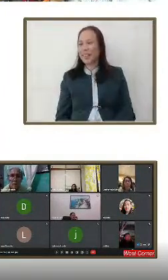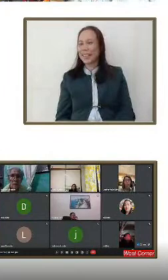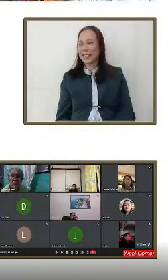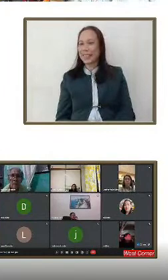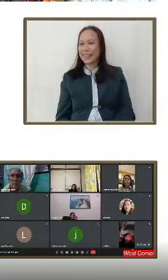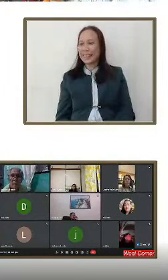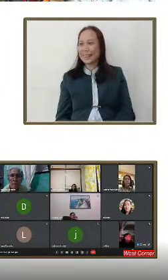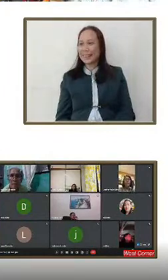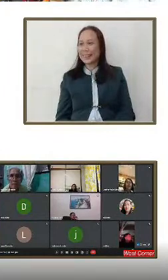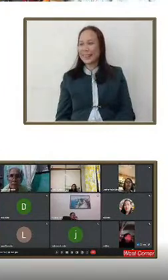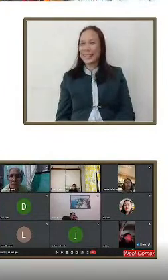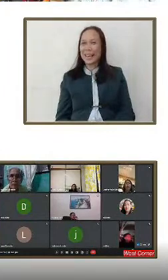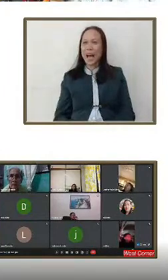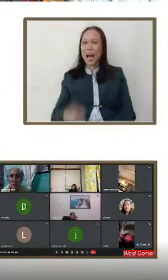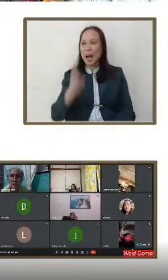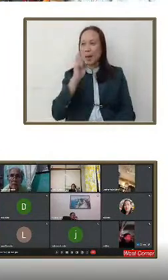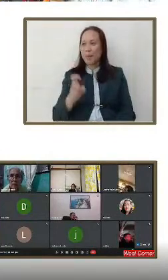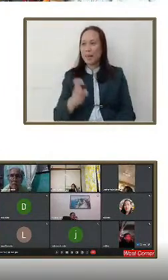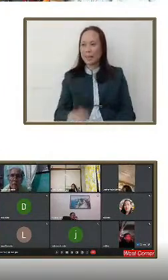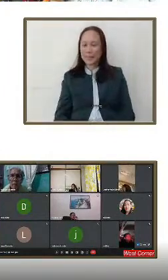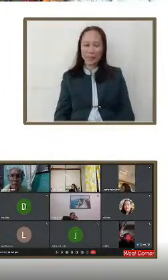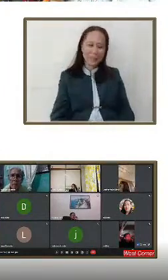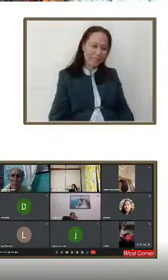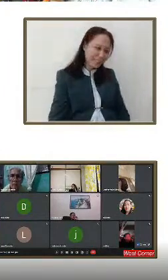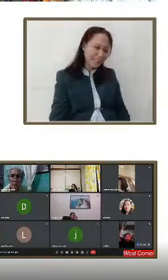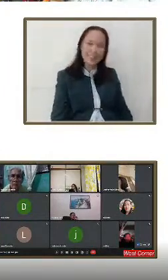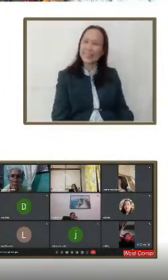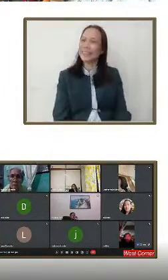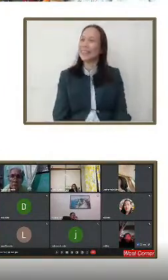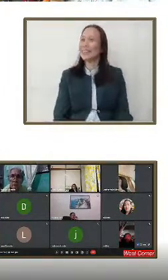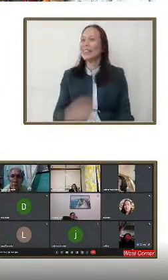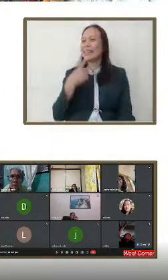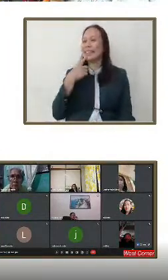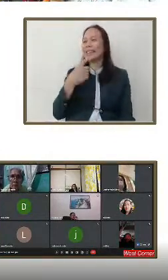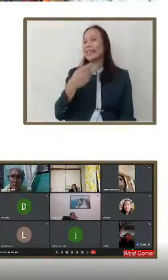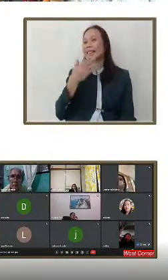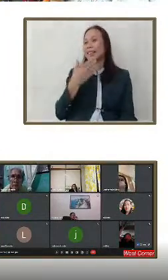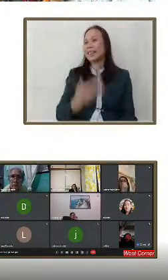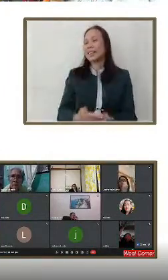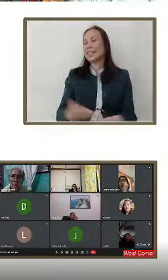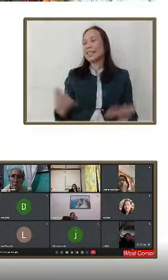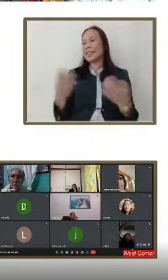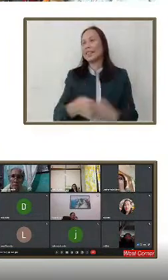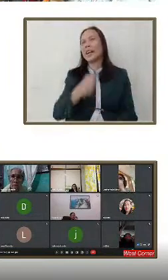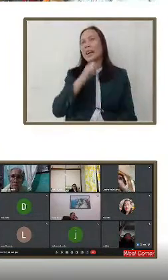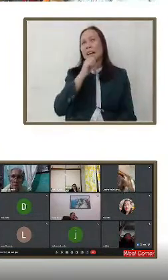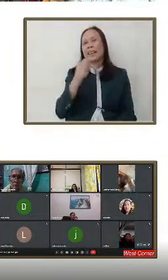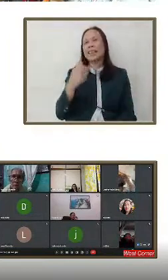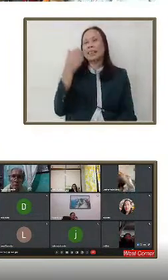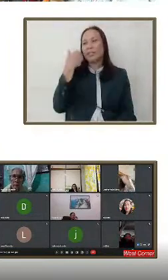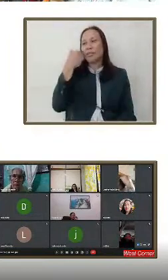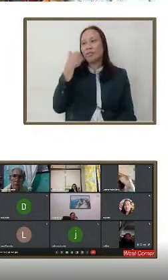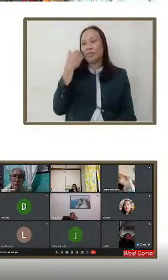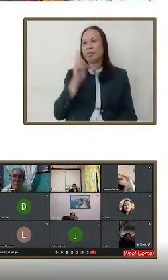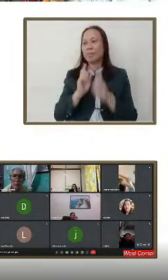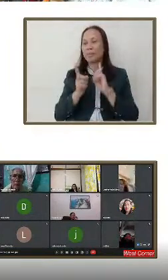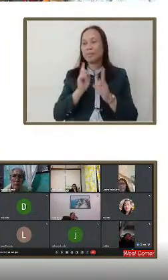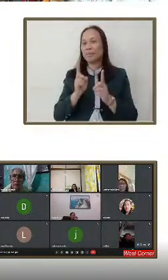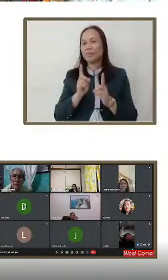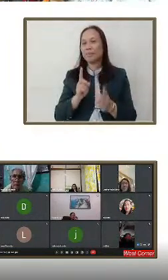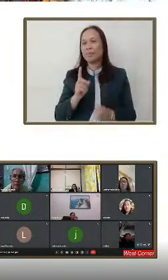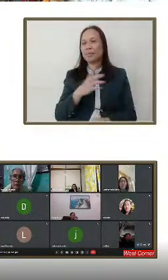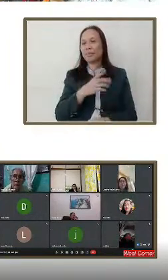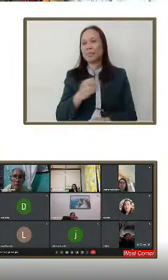sidesteps. Say, good evening, sir. Huwag kayong mahiyang magsalita at gumawa ng